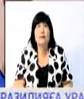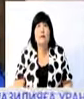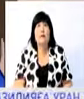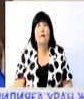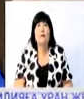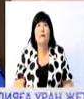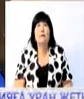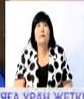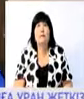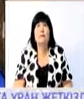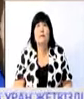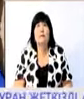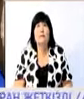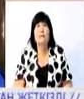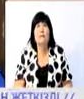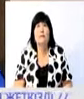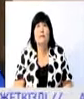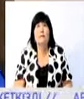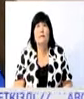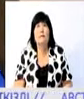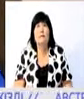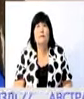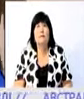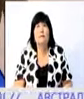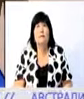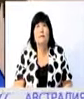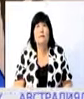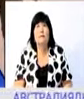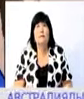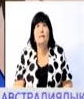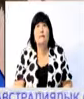Отырыңдар! Мүмкін ән салып берсін, е?